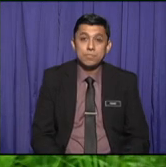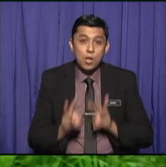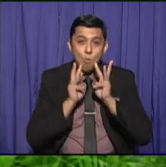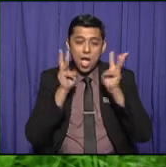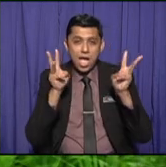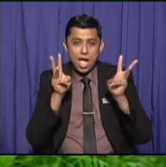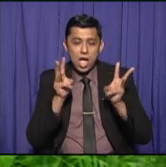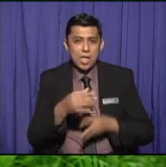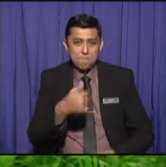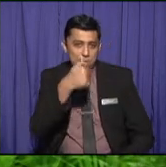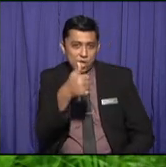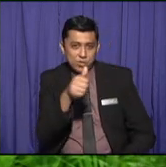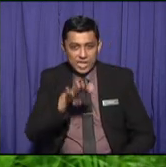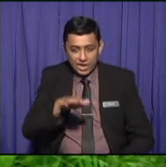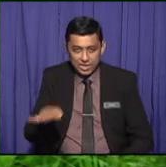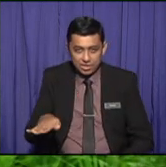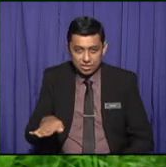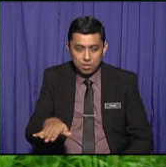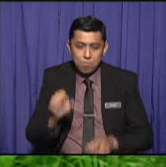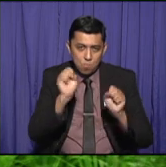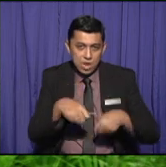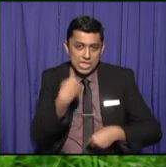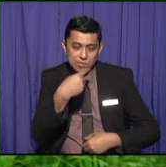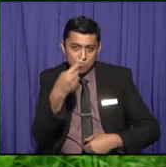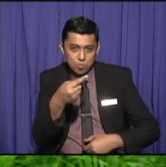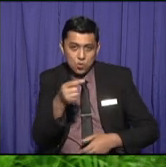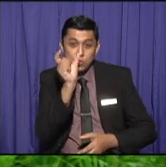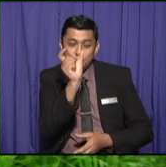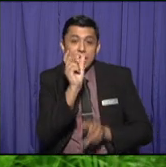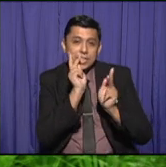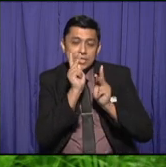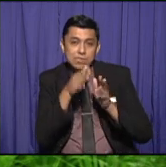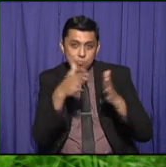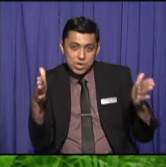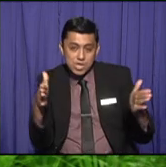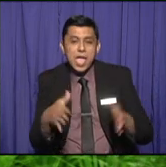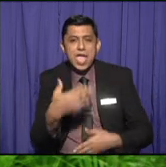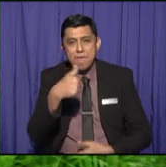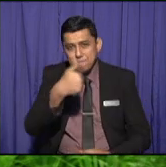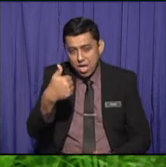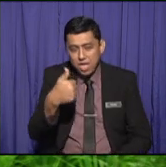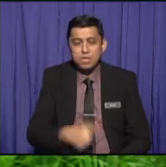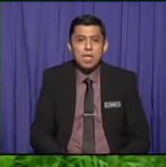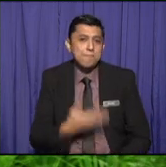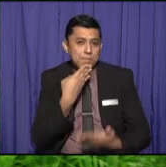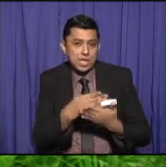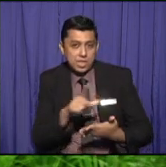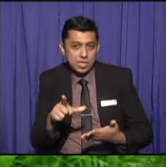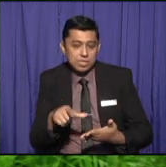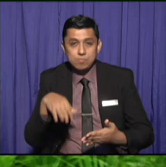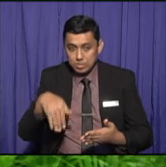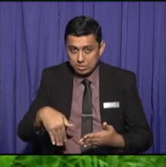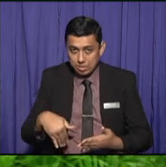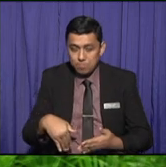Wah, bagus adik-adik. Dah boleh sebut suku kata terbuka. Hebat. Baiklah. Sebelum